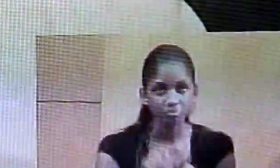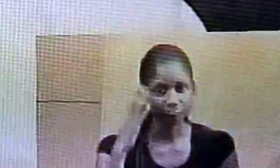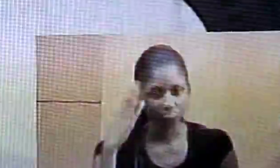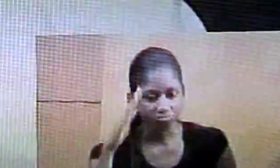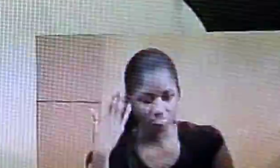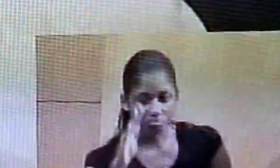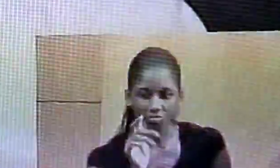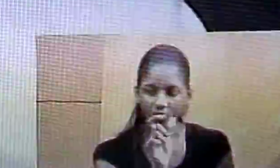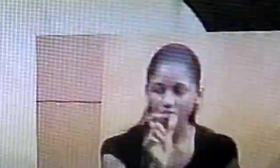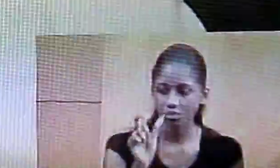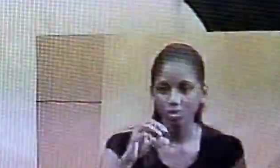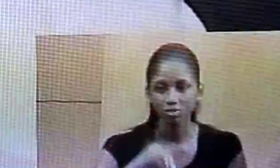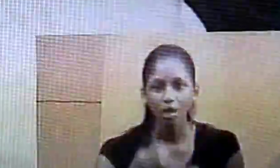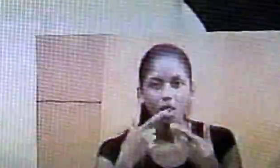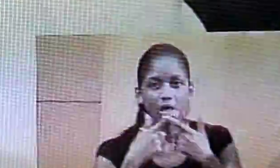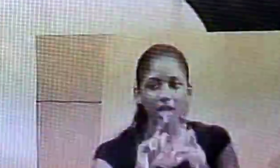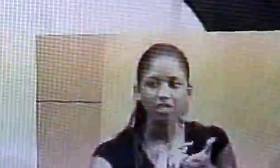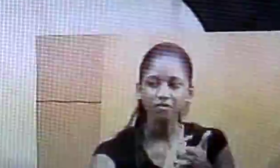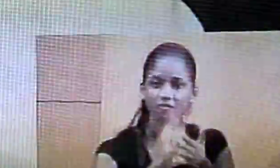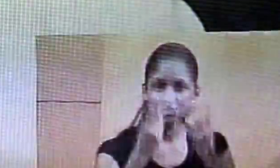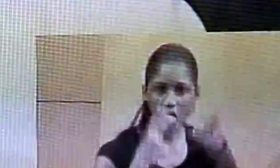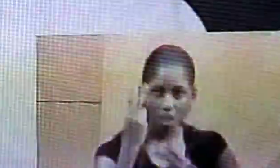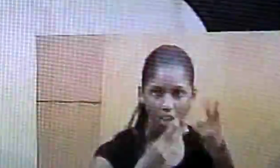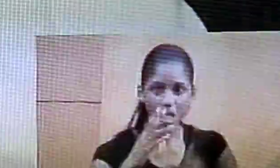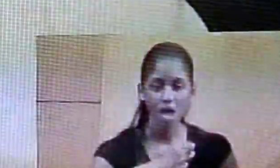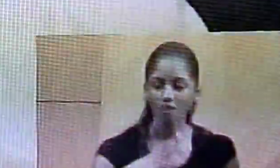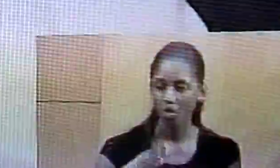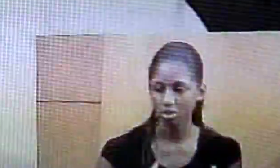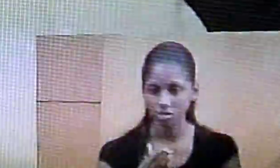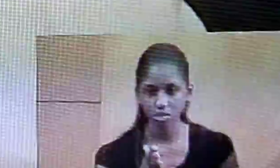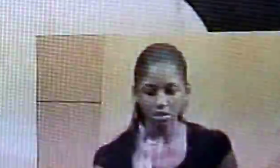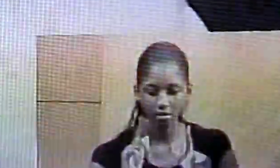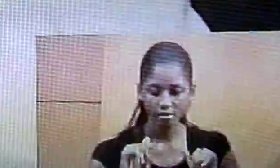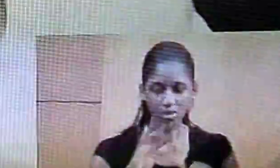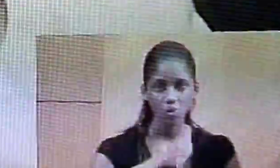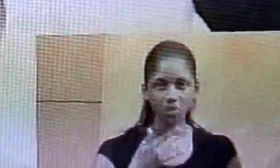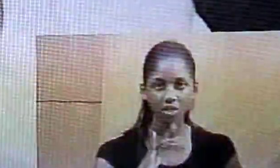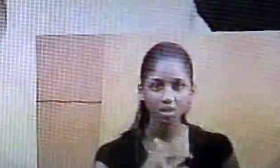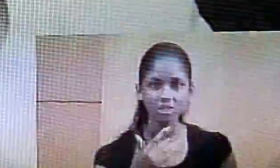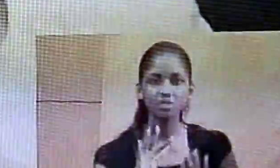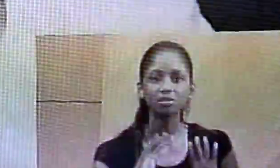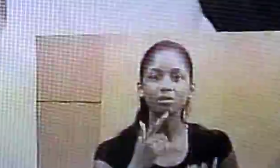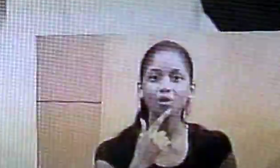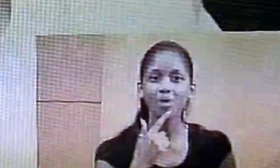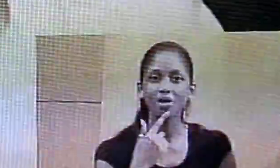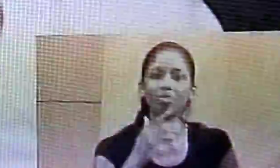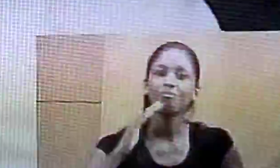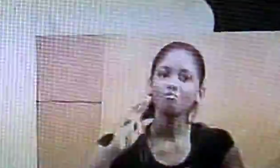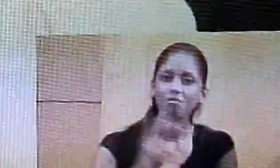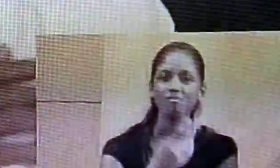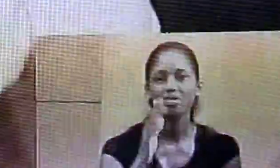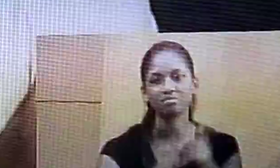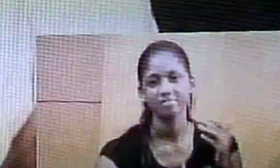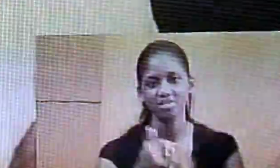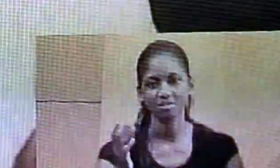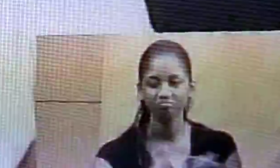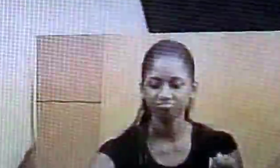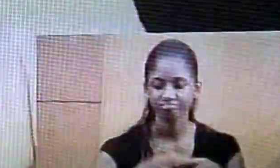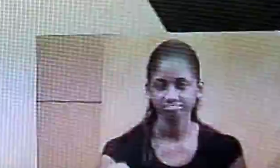mots dans le langage usuel ont un sens, on les utilise à mauvais escient.